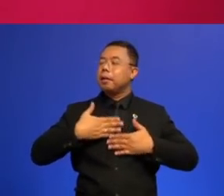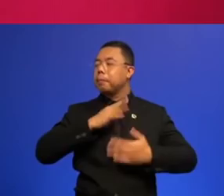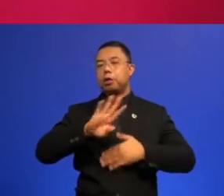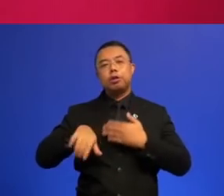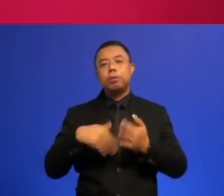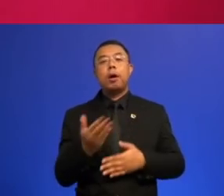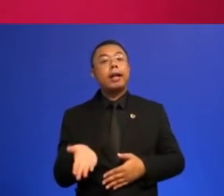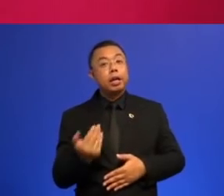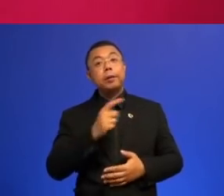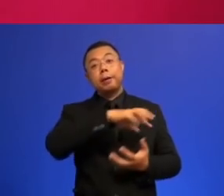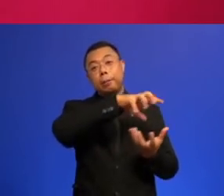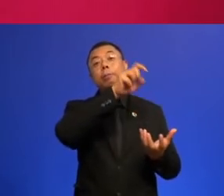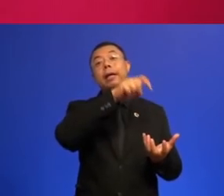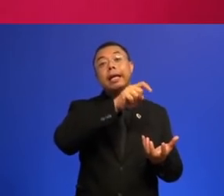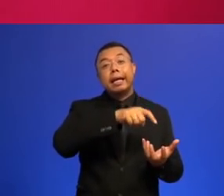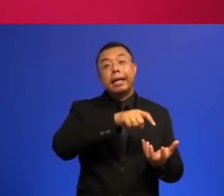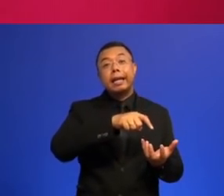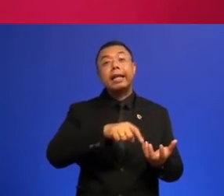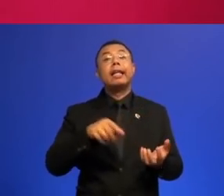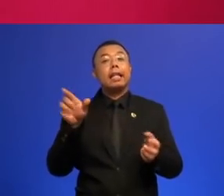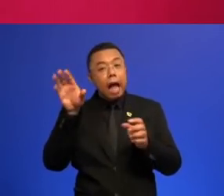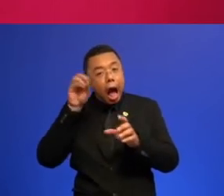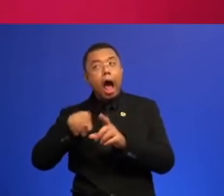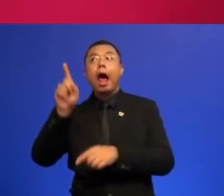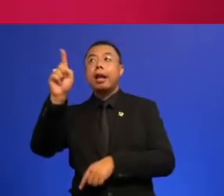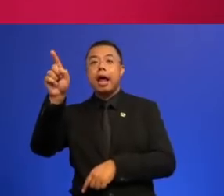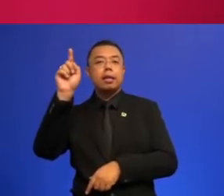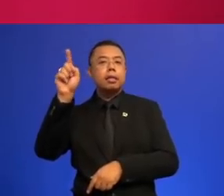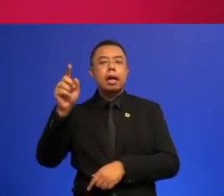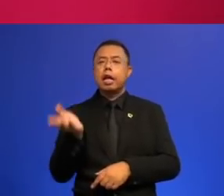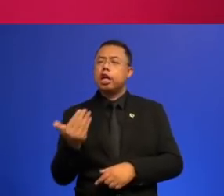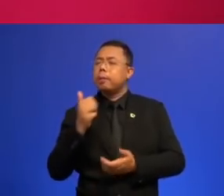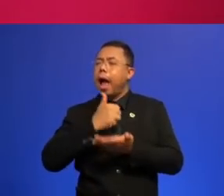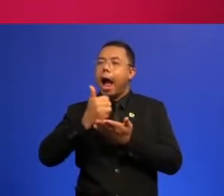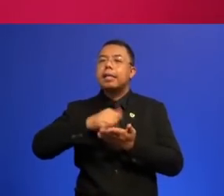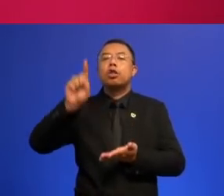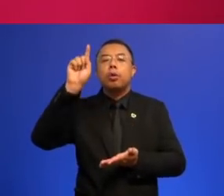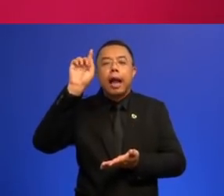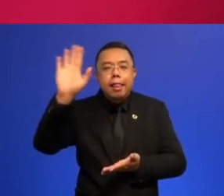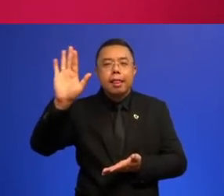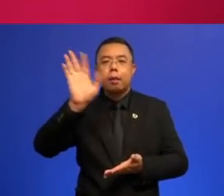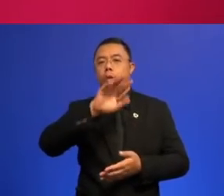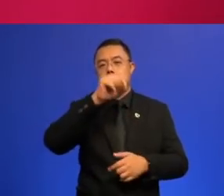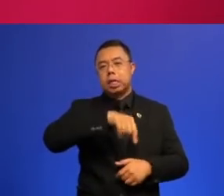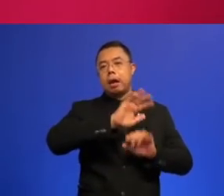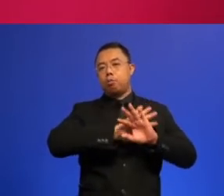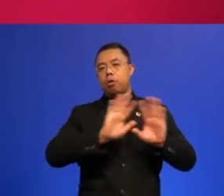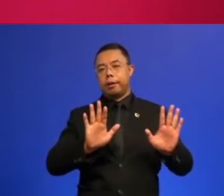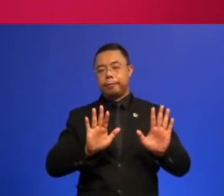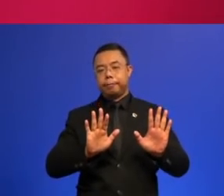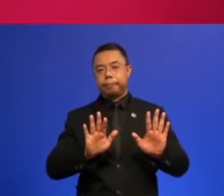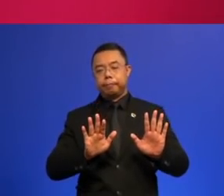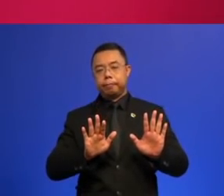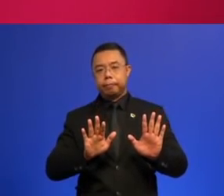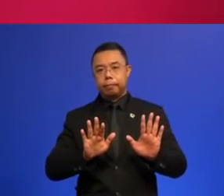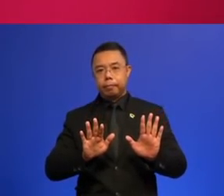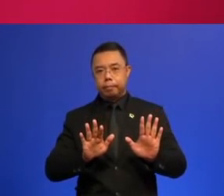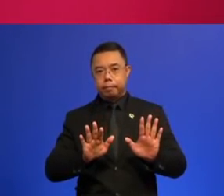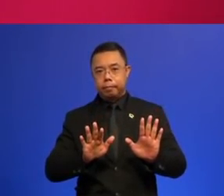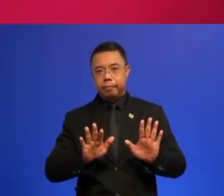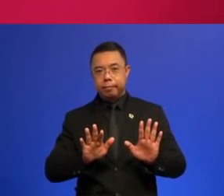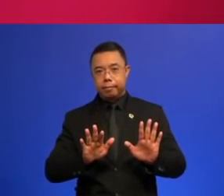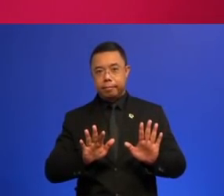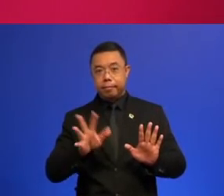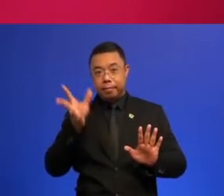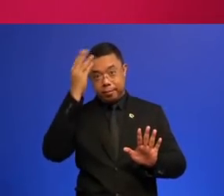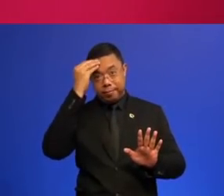semua kehidupan yang ada di bumi ini juga ada di sana. Hidup yang sesungguhnya itu nanti, bukan sekarang.